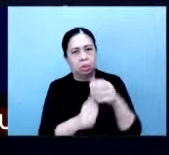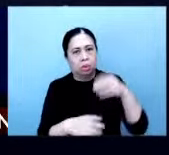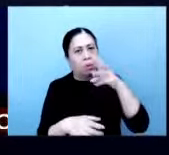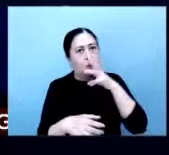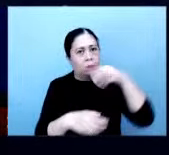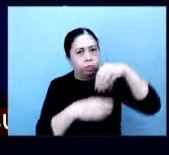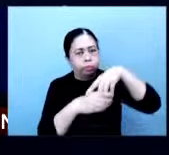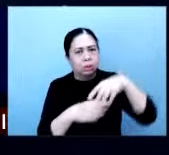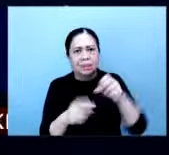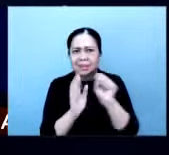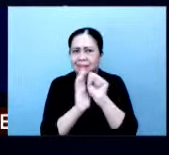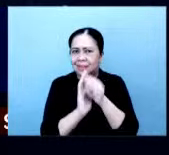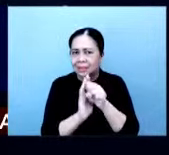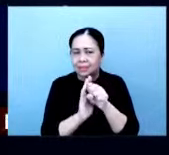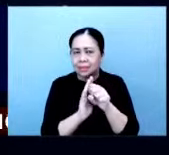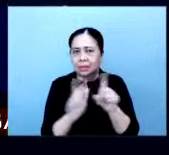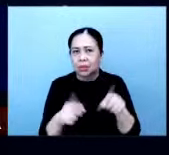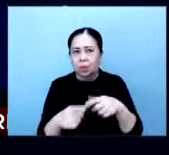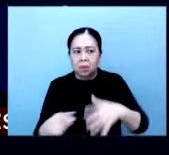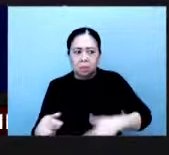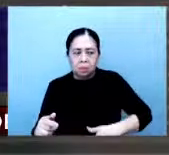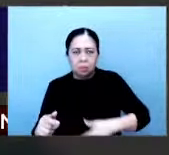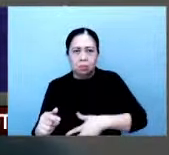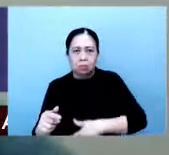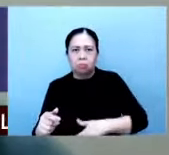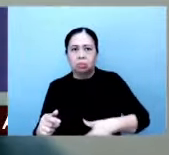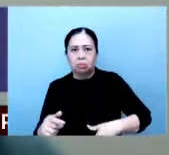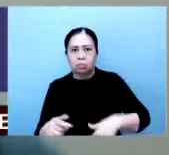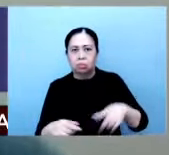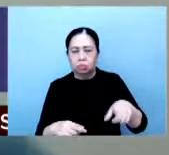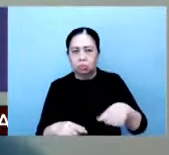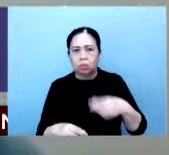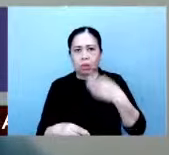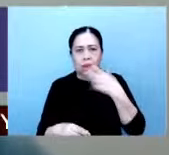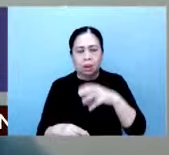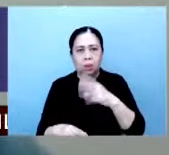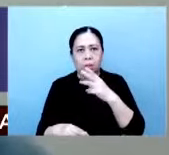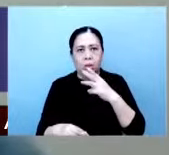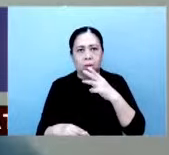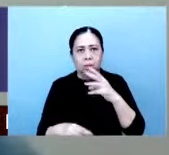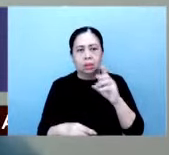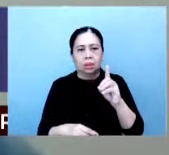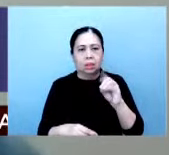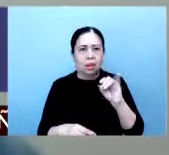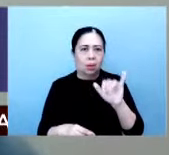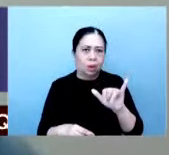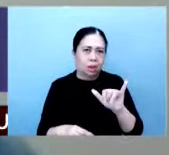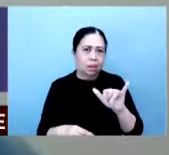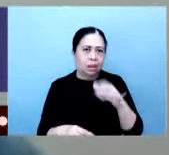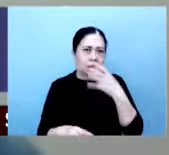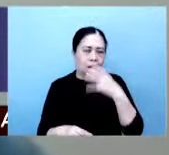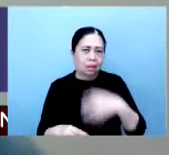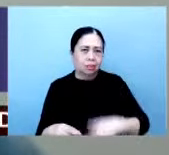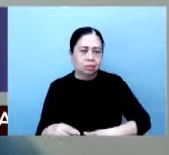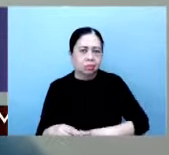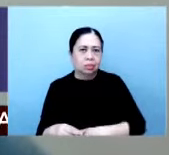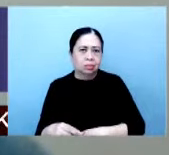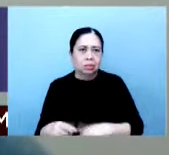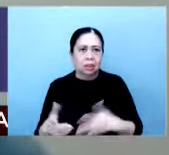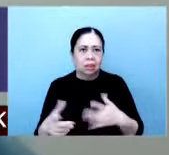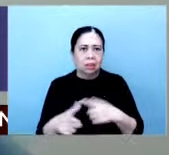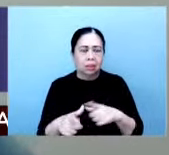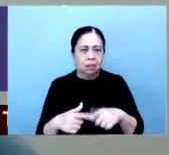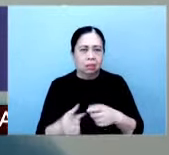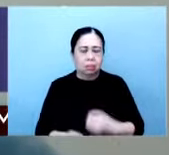lang habang dadampi niya ni ung yung DIY ah hot compress niya yun na